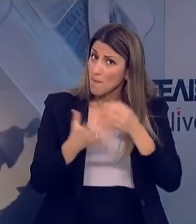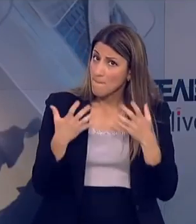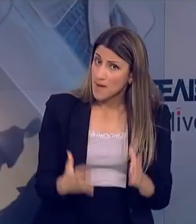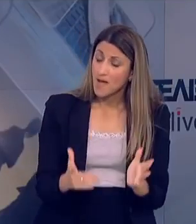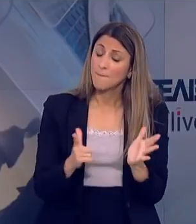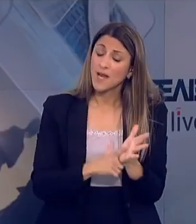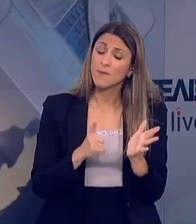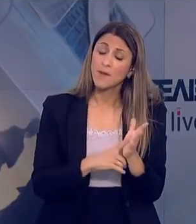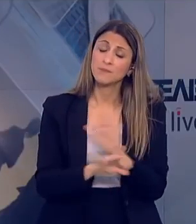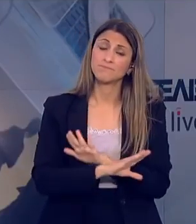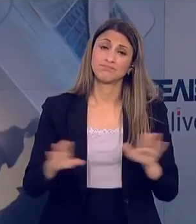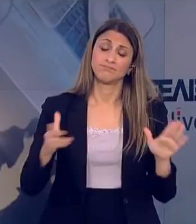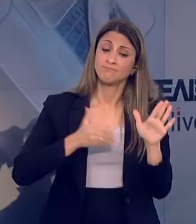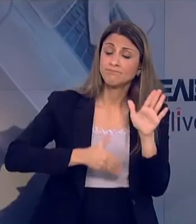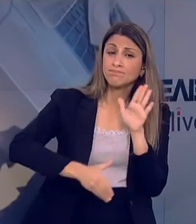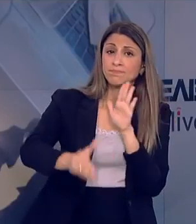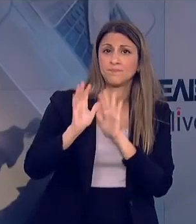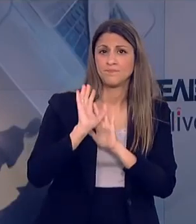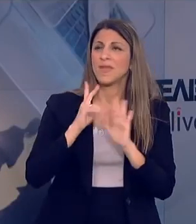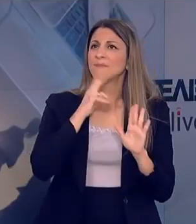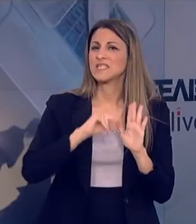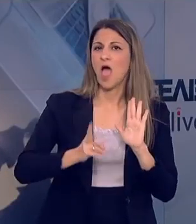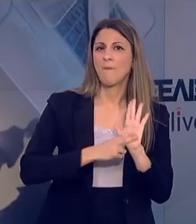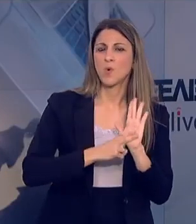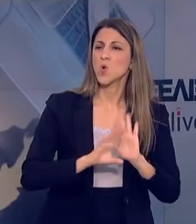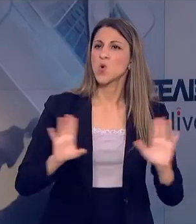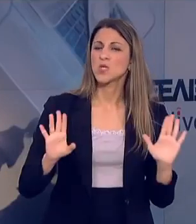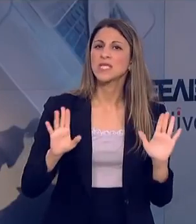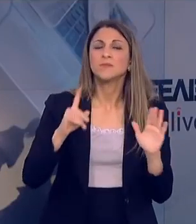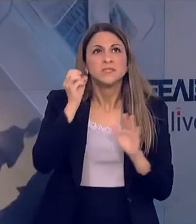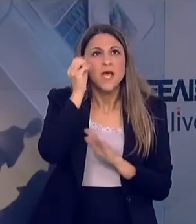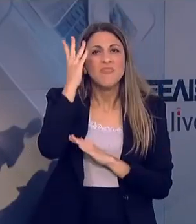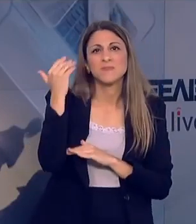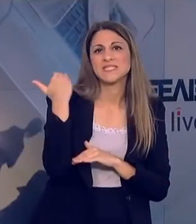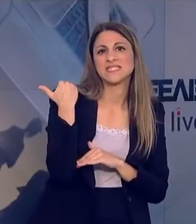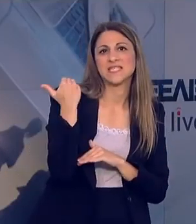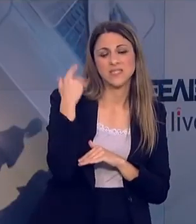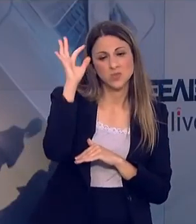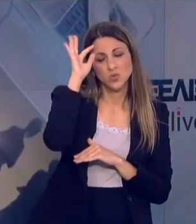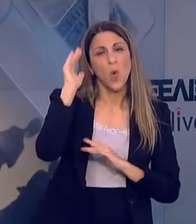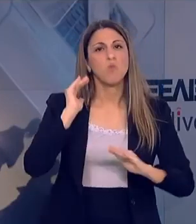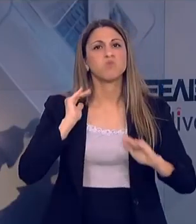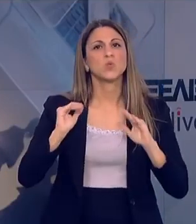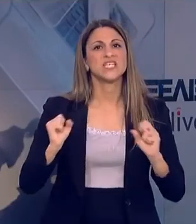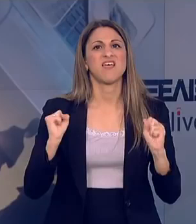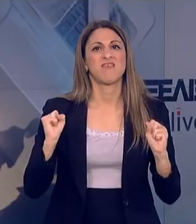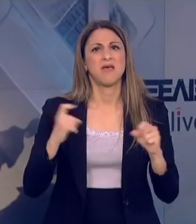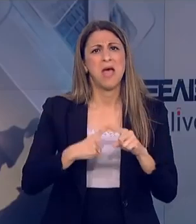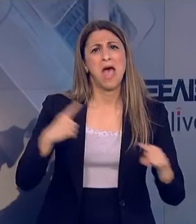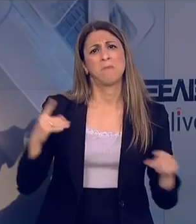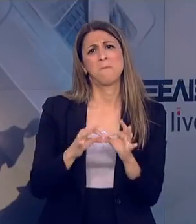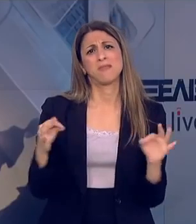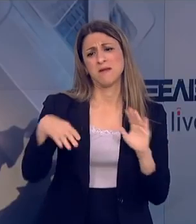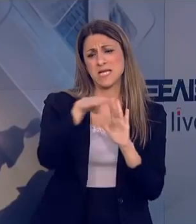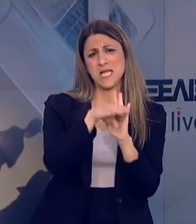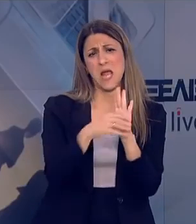επόμενο χρονικό διάστημα. Όχι σαν κάποιο απογορευτικό, σαν μια συνεχής επενθύμηση του πώς απλά μέτρα μπορεί να βοηθήσουν, του